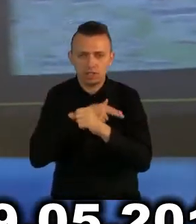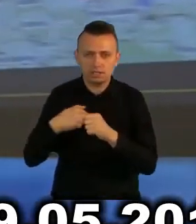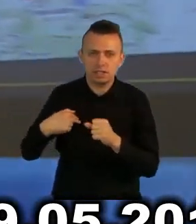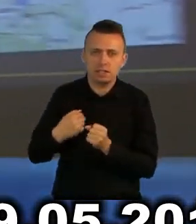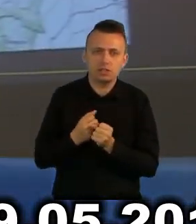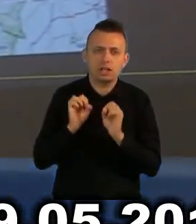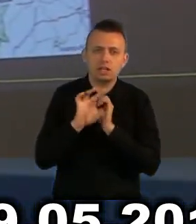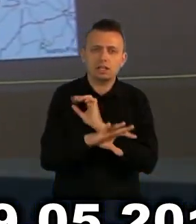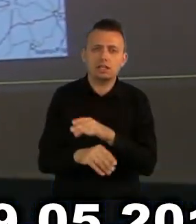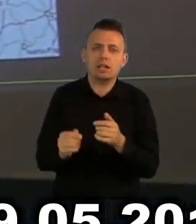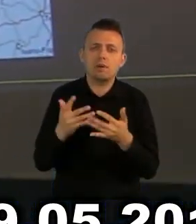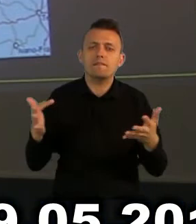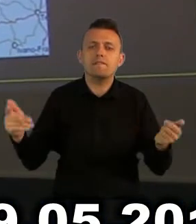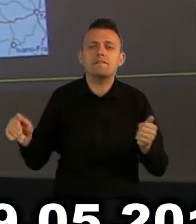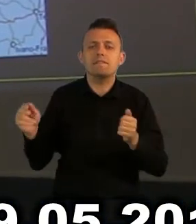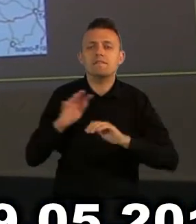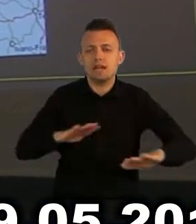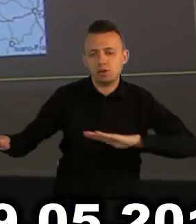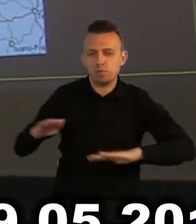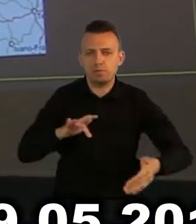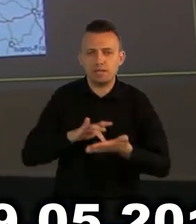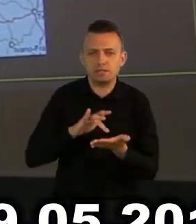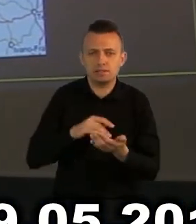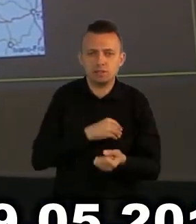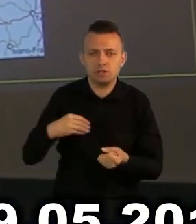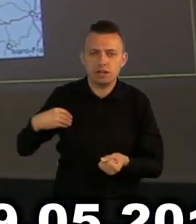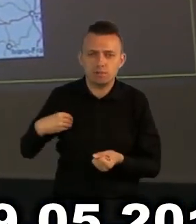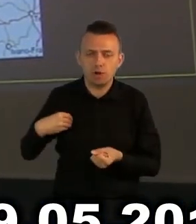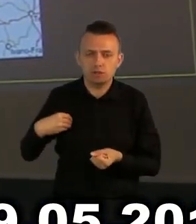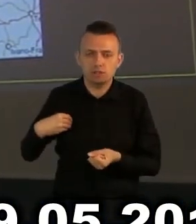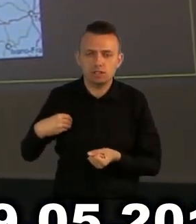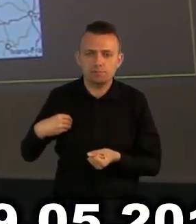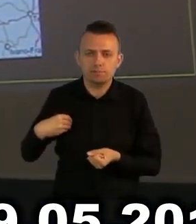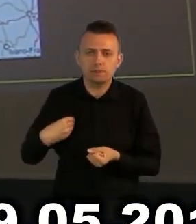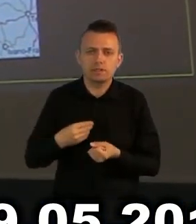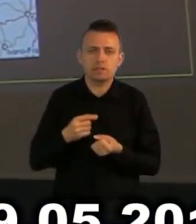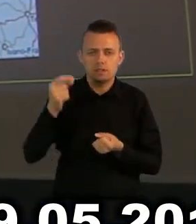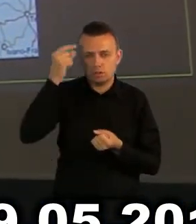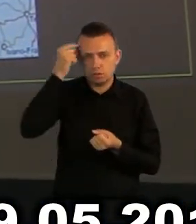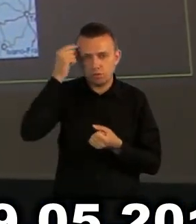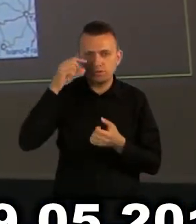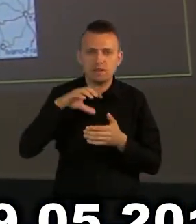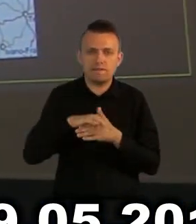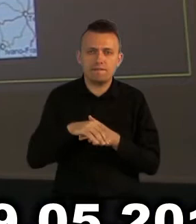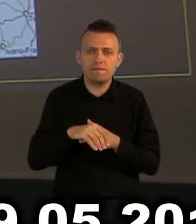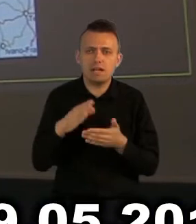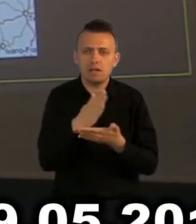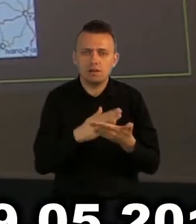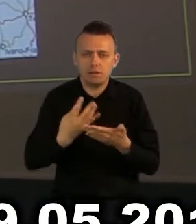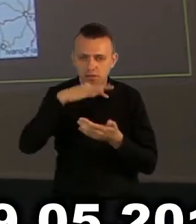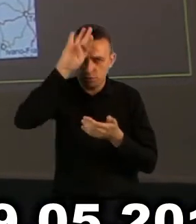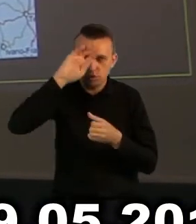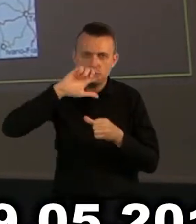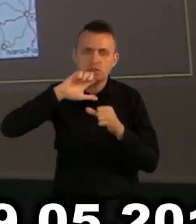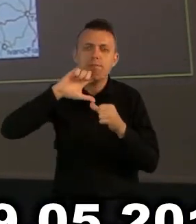kilkudziesięciu miejscowościach w Polsce, głównie właśnie w powiecie kutnowskim, w województwie łódzkim. Ale